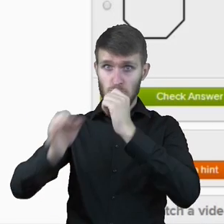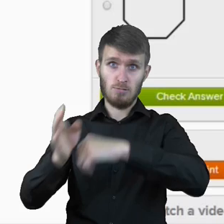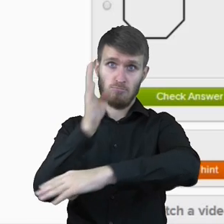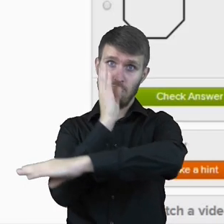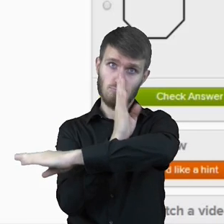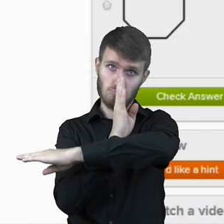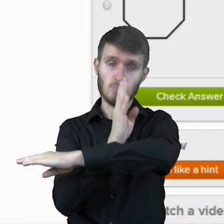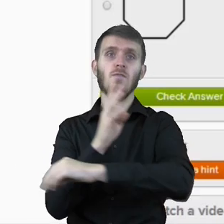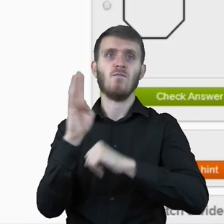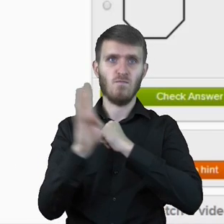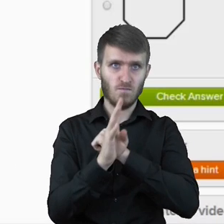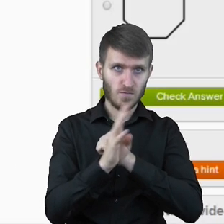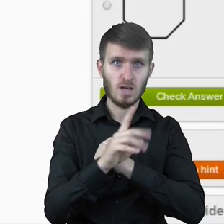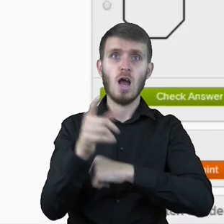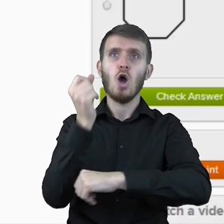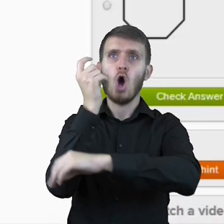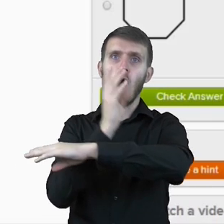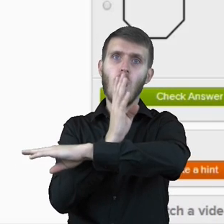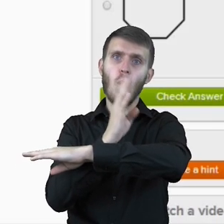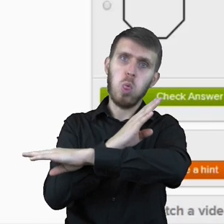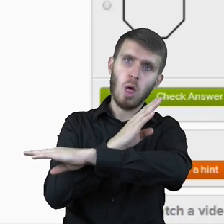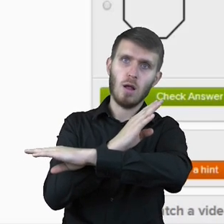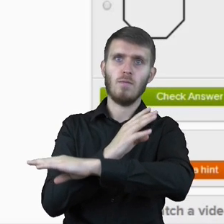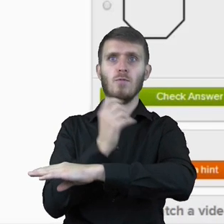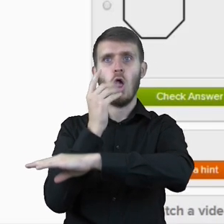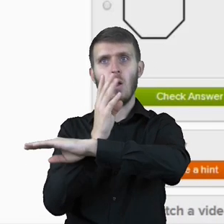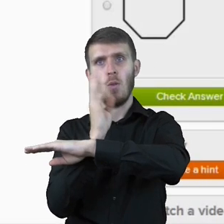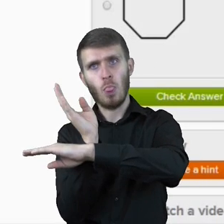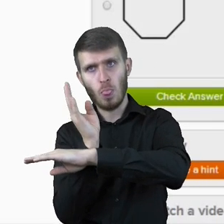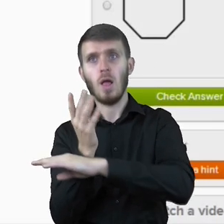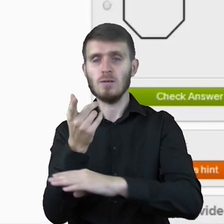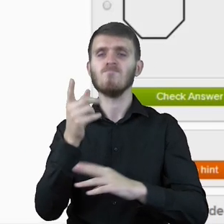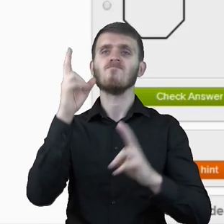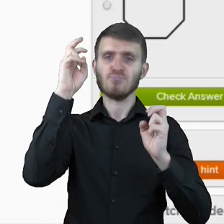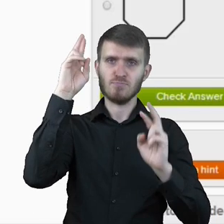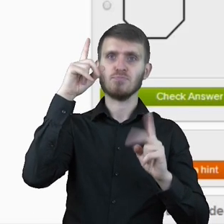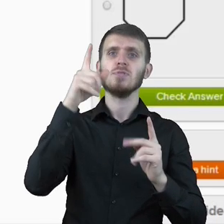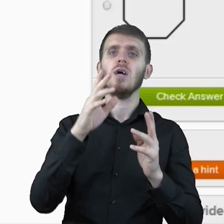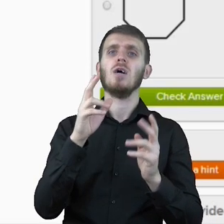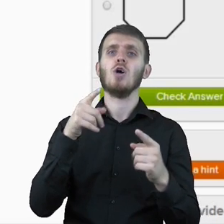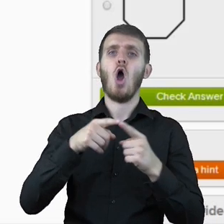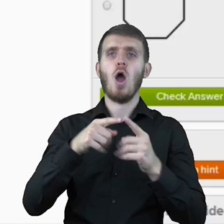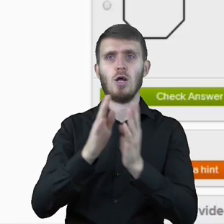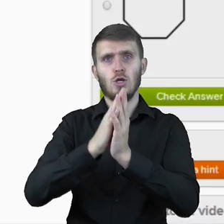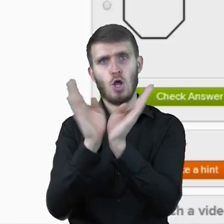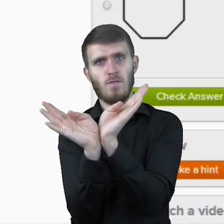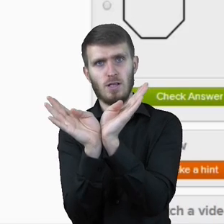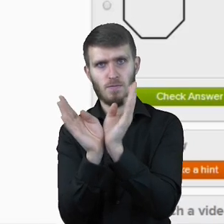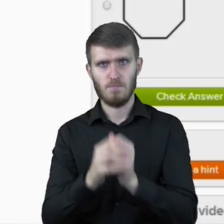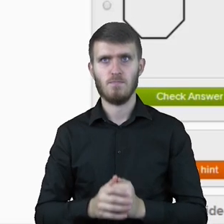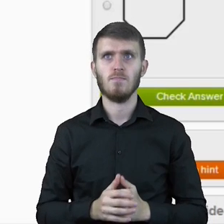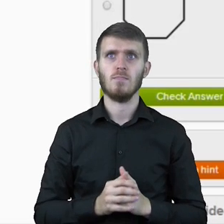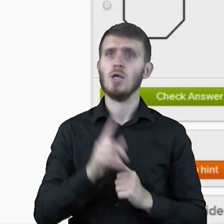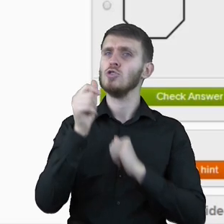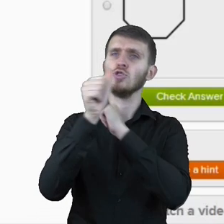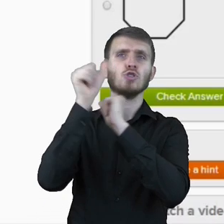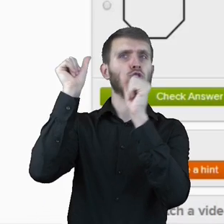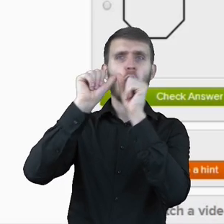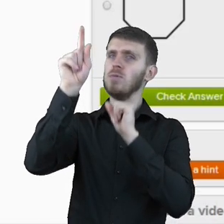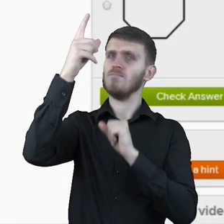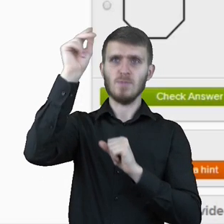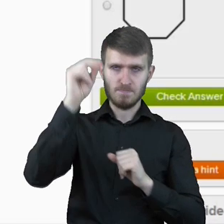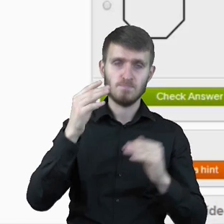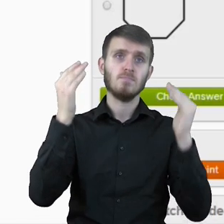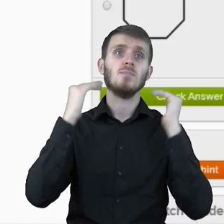górę, żeby to było 90 stopni. Ona jest lekko odchylona w lewo. to kąt rozwarty. Tu będą wszędzie kąty rozwarte. Tu nie będzie na pewno 60